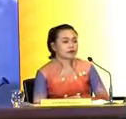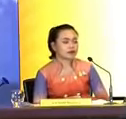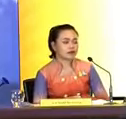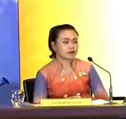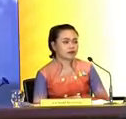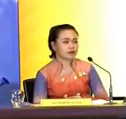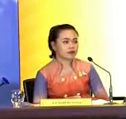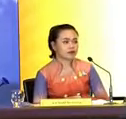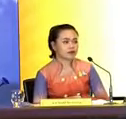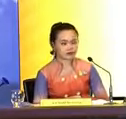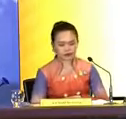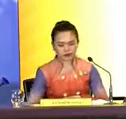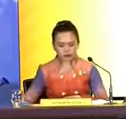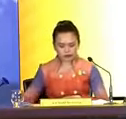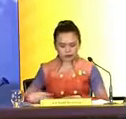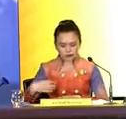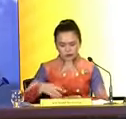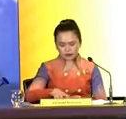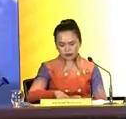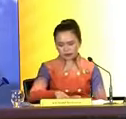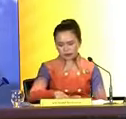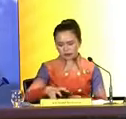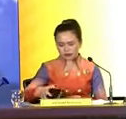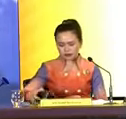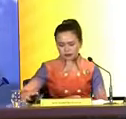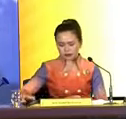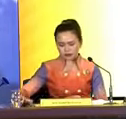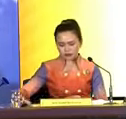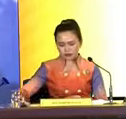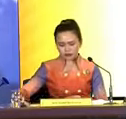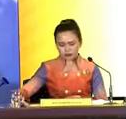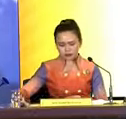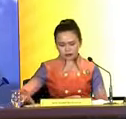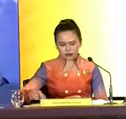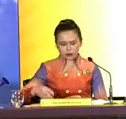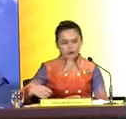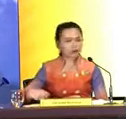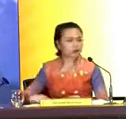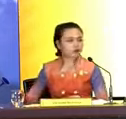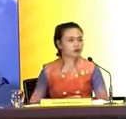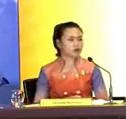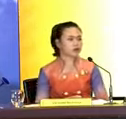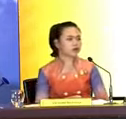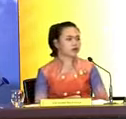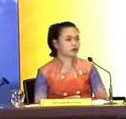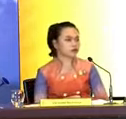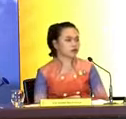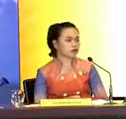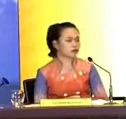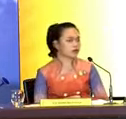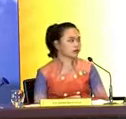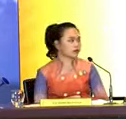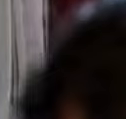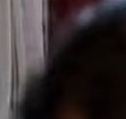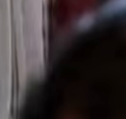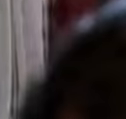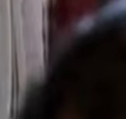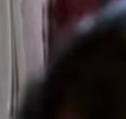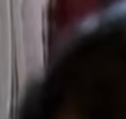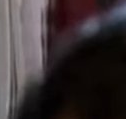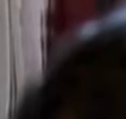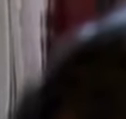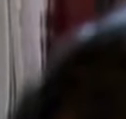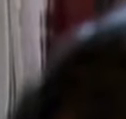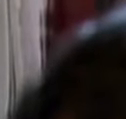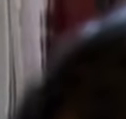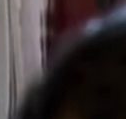มาตรการเยียวยาที่เกี่ยวกับเรื่องของตั๋วเดินทางไปต่างจังหวัดหรือต่างประเทศอย่างเงี้ยรวมถึงค่าโรงแรม